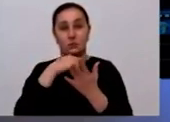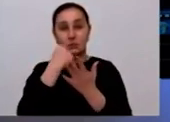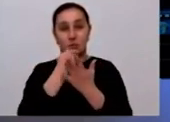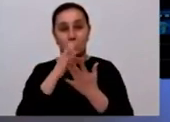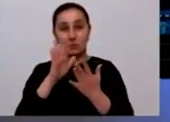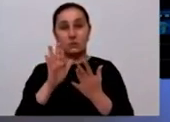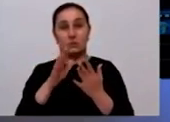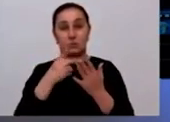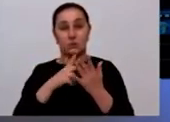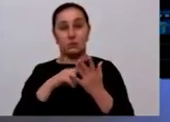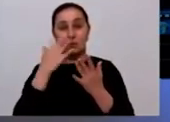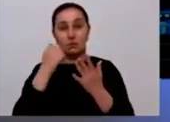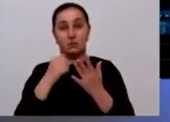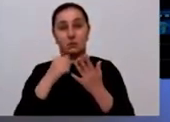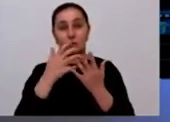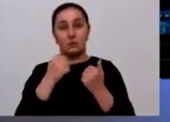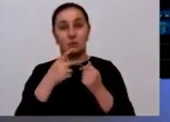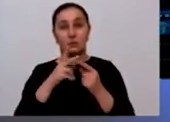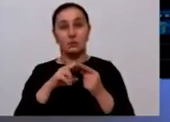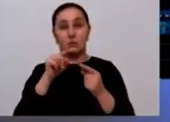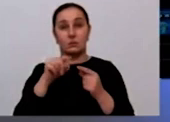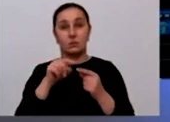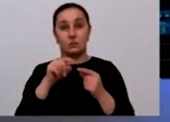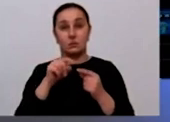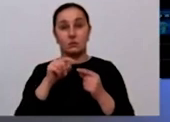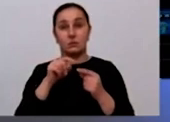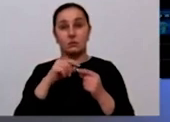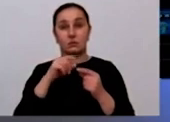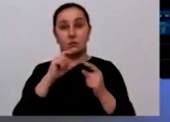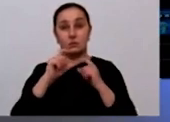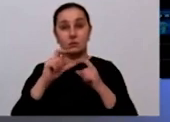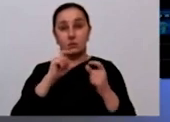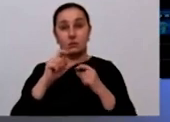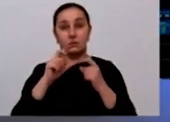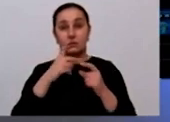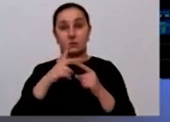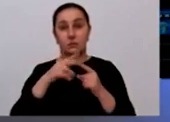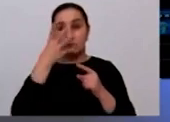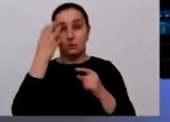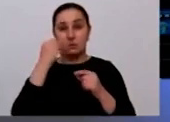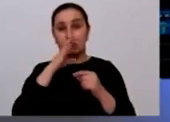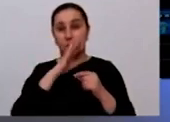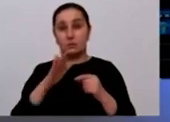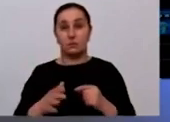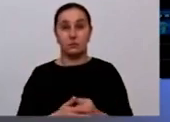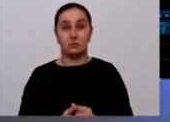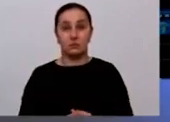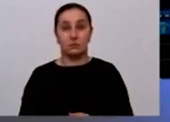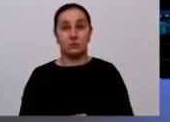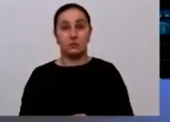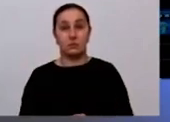va quyib oldik. Quyganda, demak, shaxmat belgisini bosish esingizdan chiqmasin.